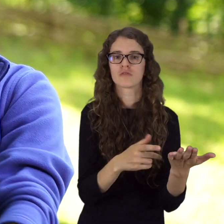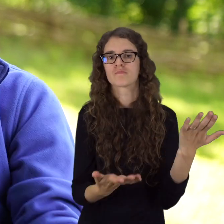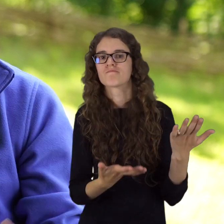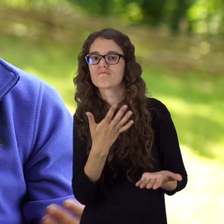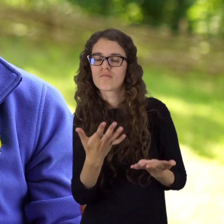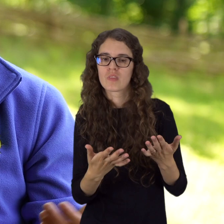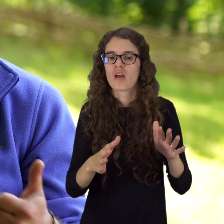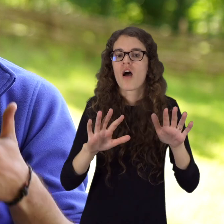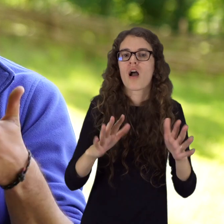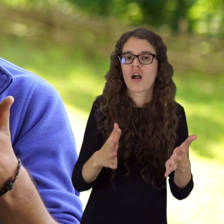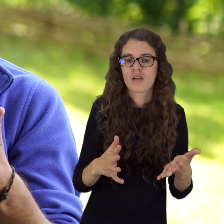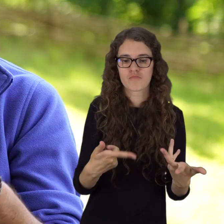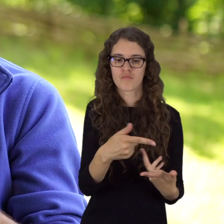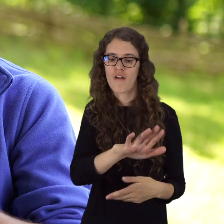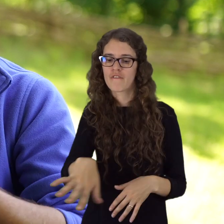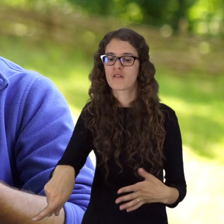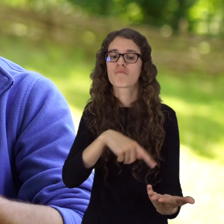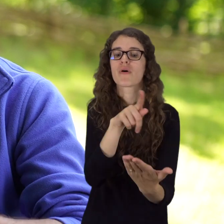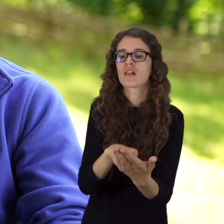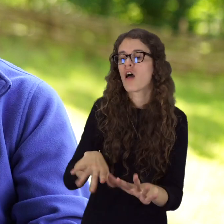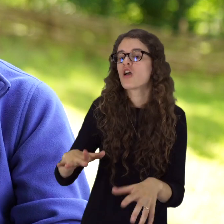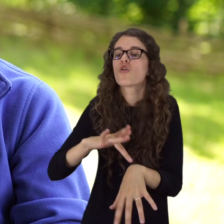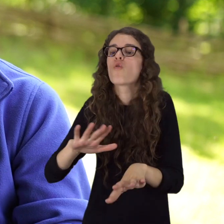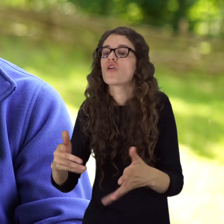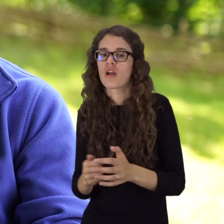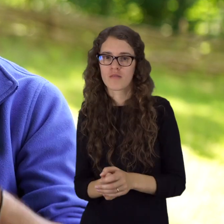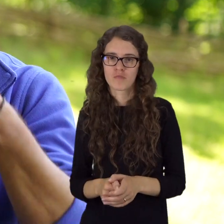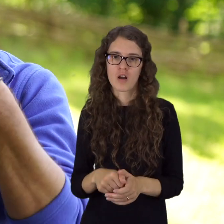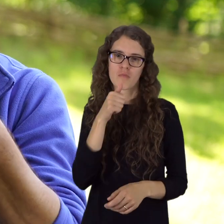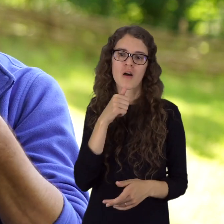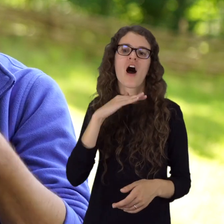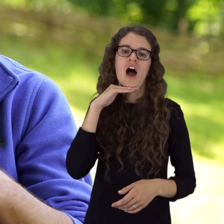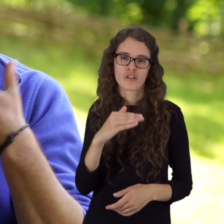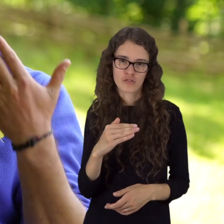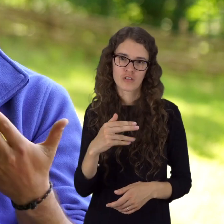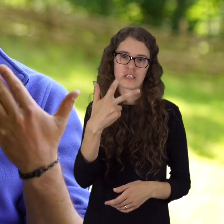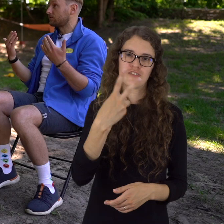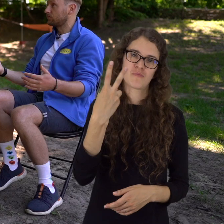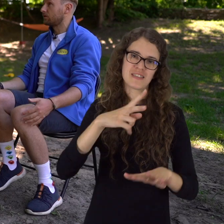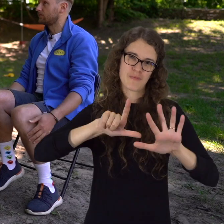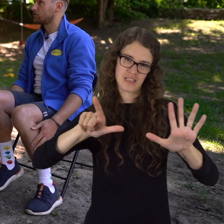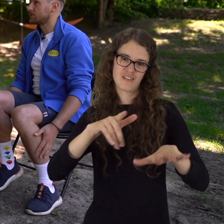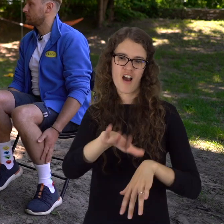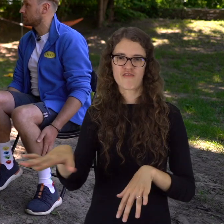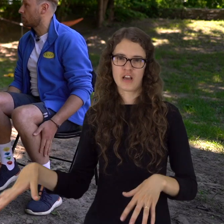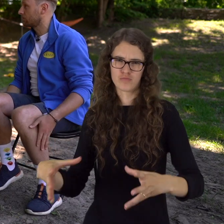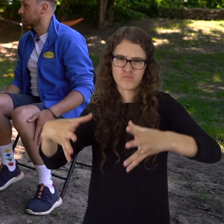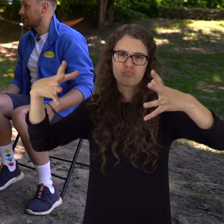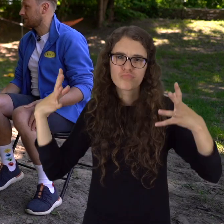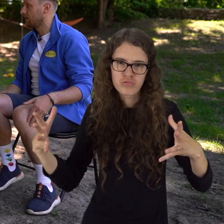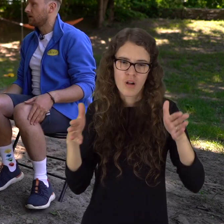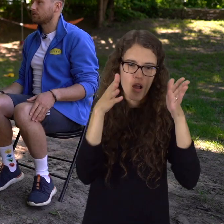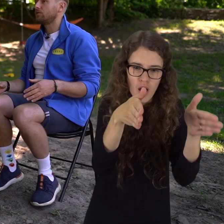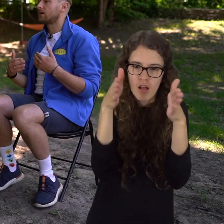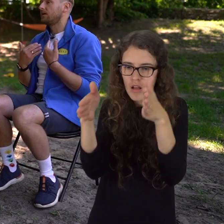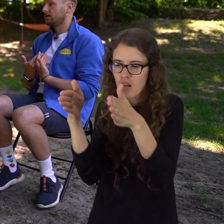na, kodėl, na, reakcijos paklausk, vaikai, kaip šiandien laikotės, na, mygtuką paspauskite, nykštuką. Aš suprantu, kad turint 27 mokinius